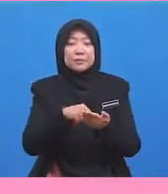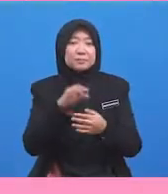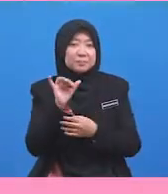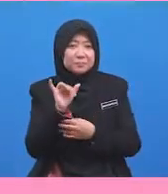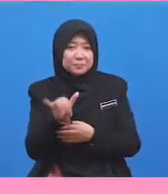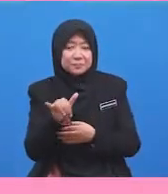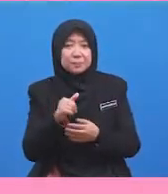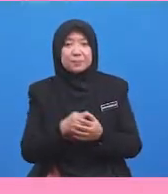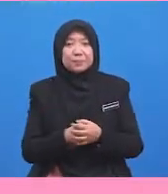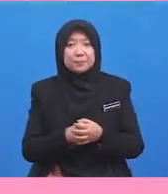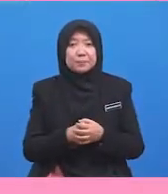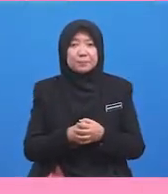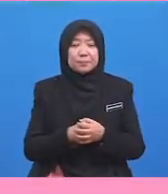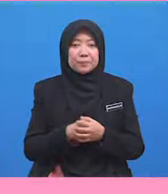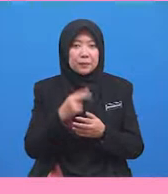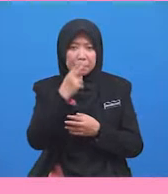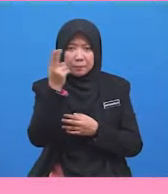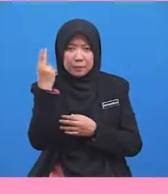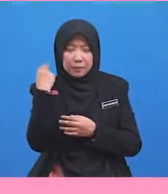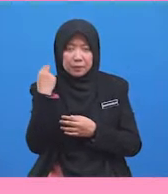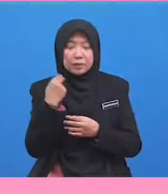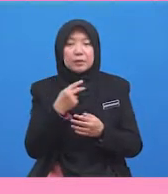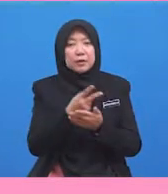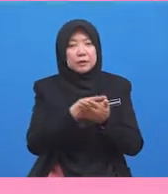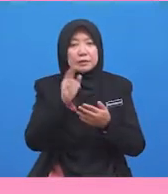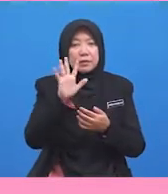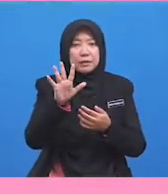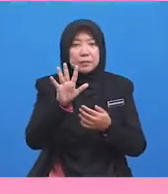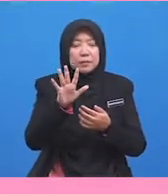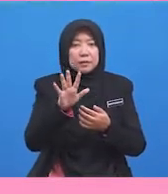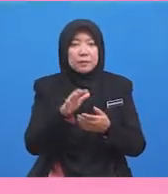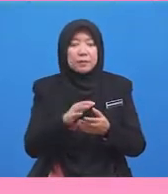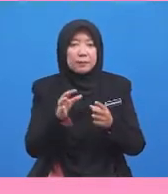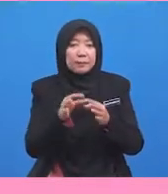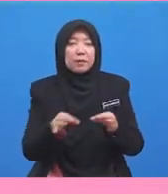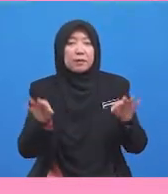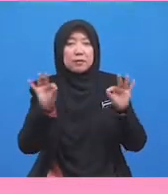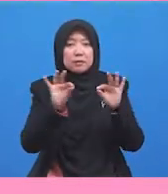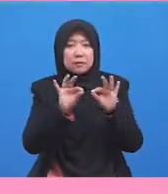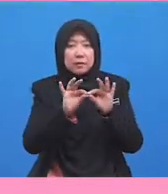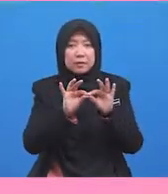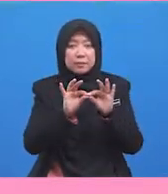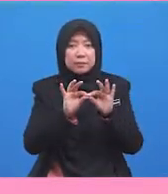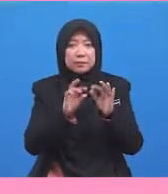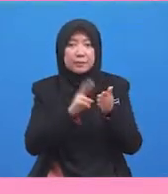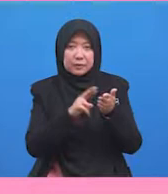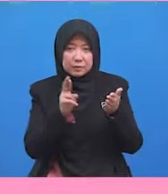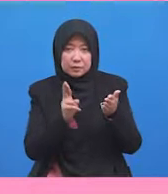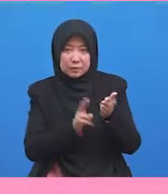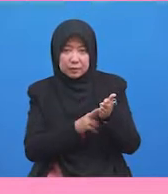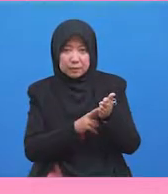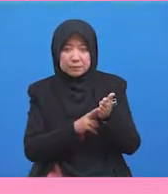dalam KJA bentuk kita akan mengkaji lima elemen penting yaitu bilangan rangkap